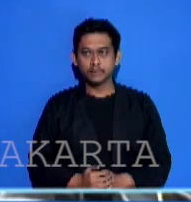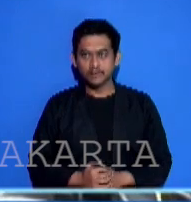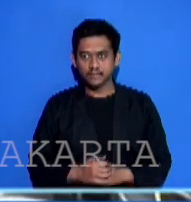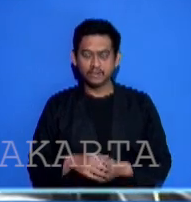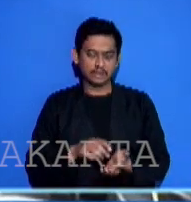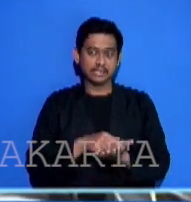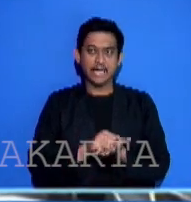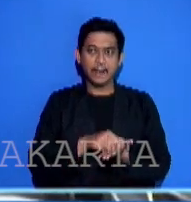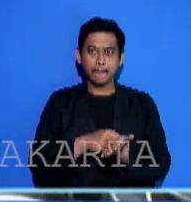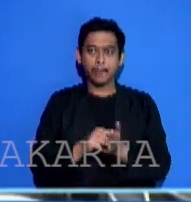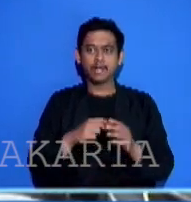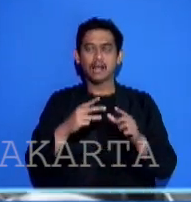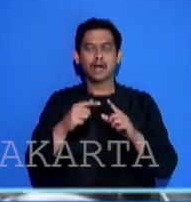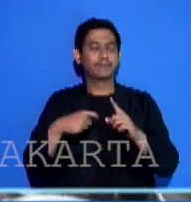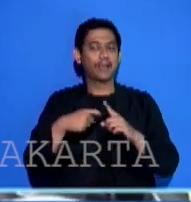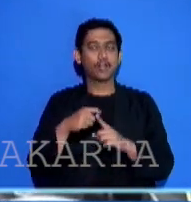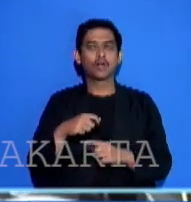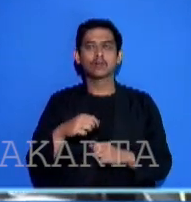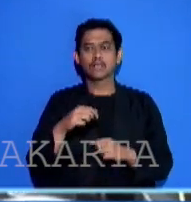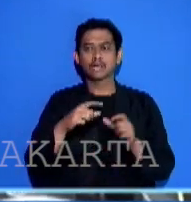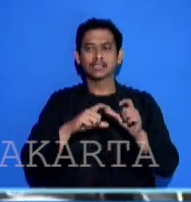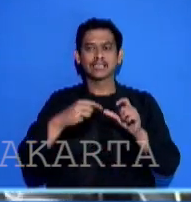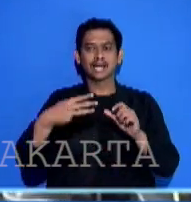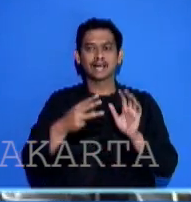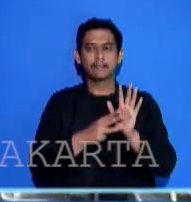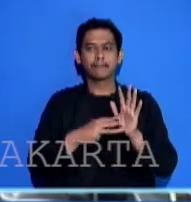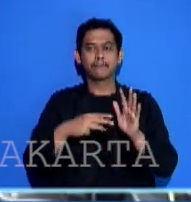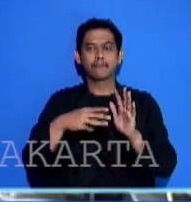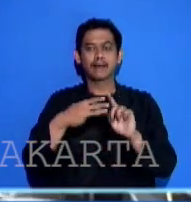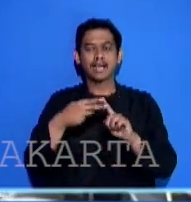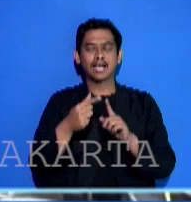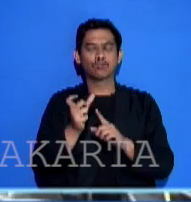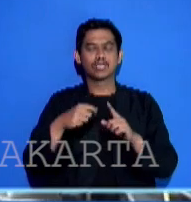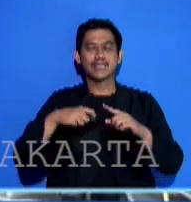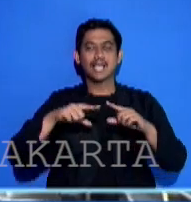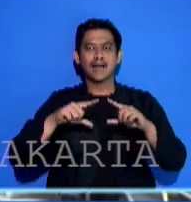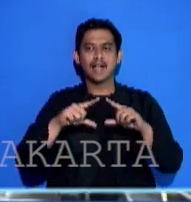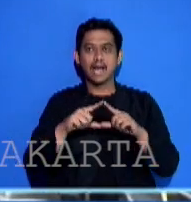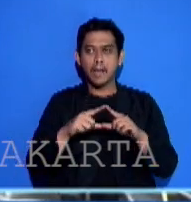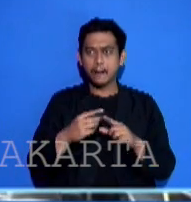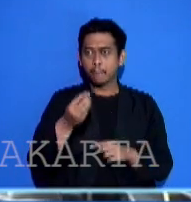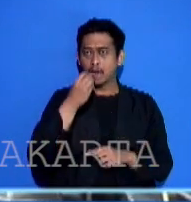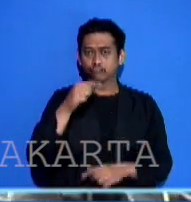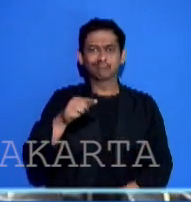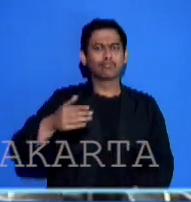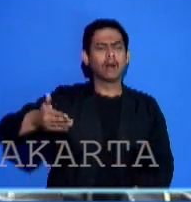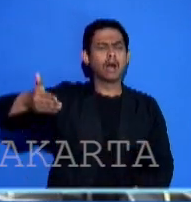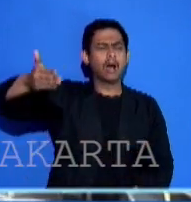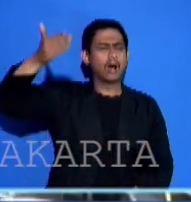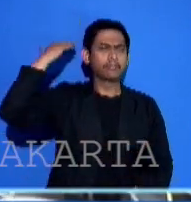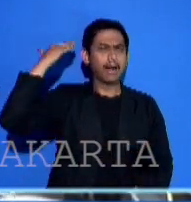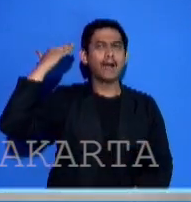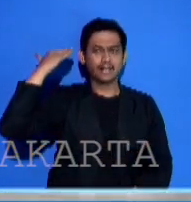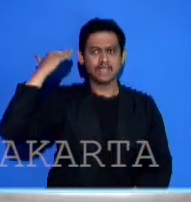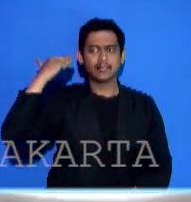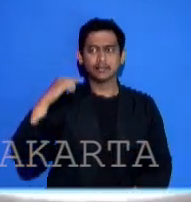cabuk, sambel sembuan, dapat menemui makanan-makanan kuliner yang tempo dulu yang